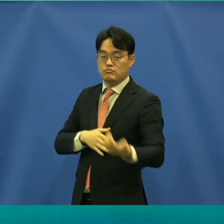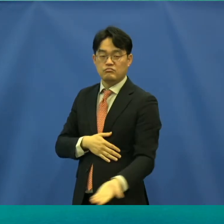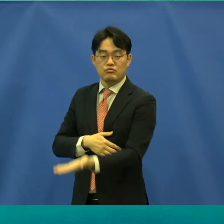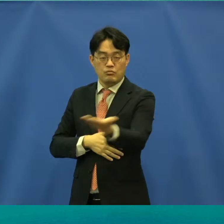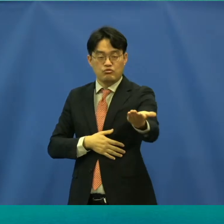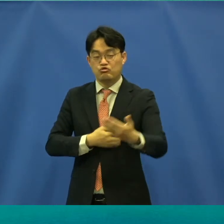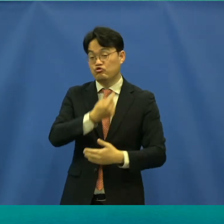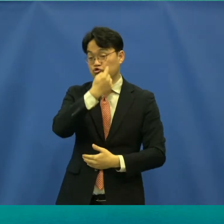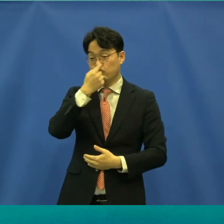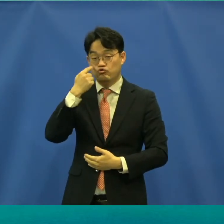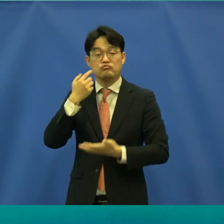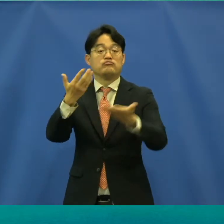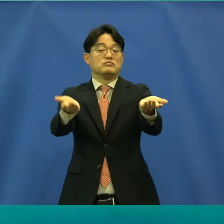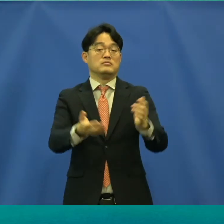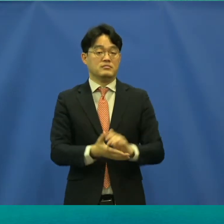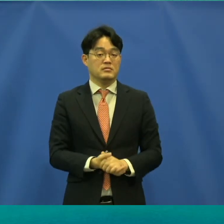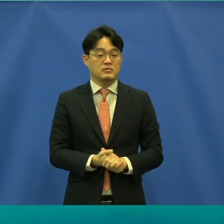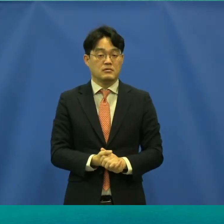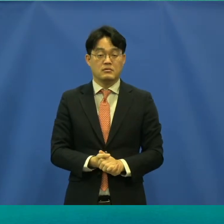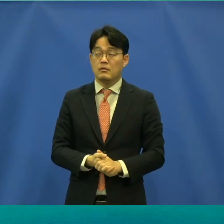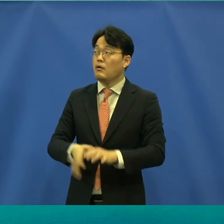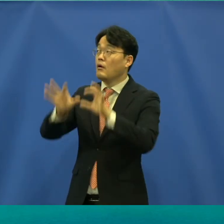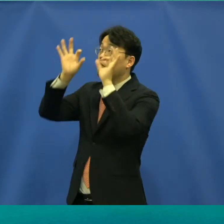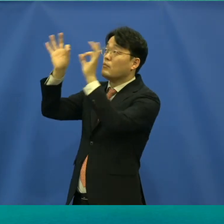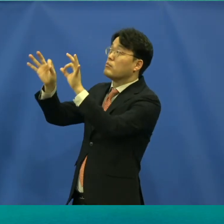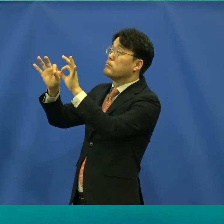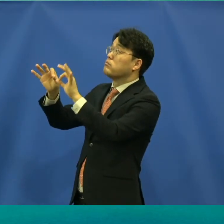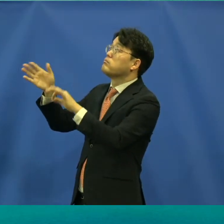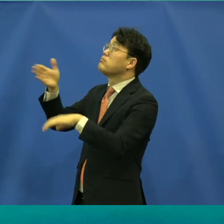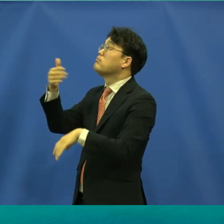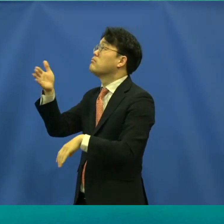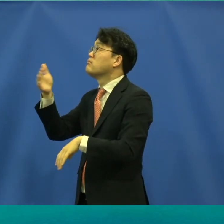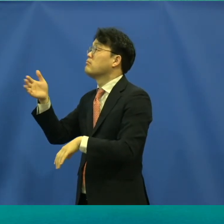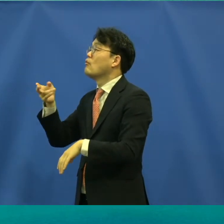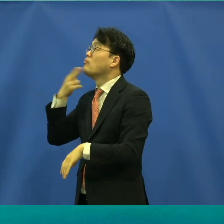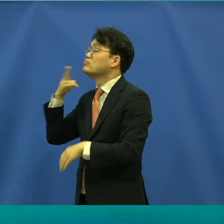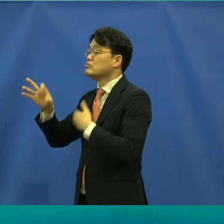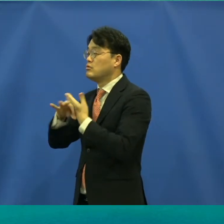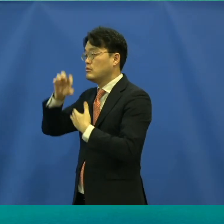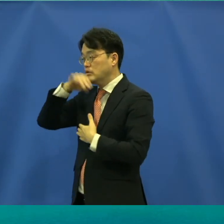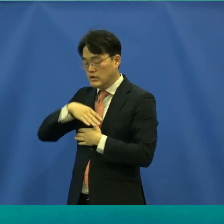들리지 않으면 별 수가 없습니다. 눈에 보이는 대로 살아야 합니다.